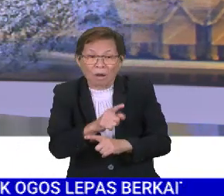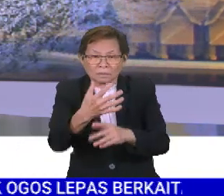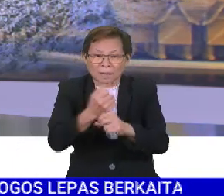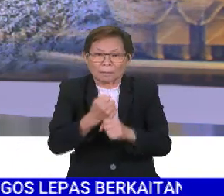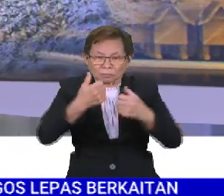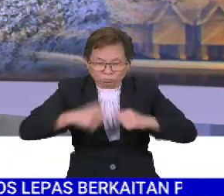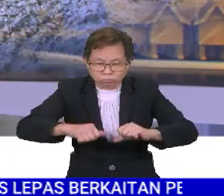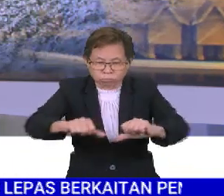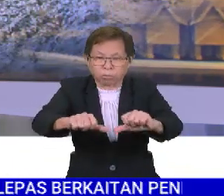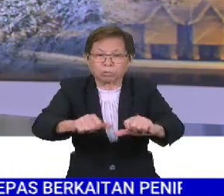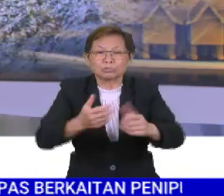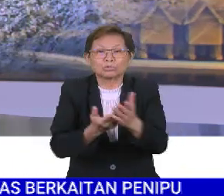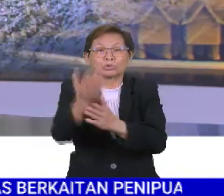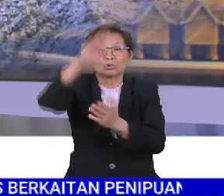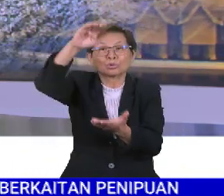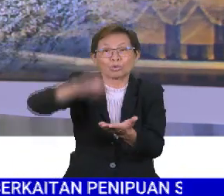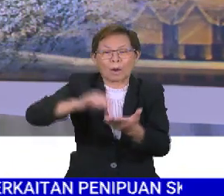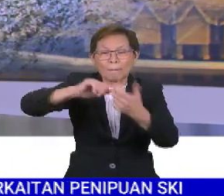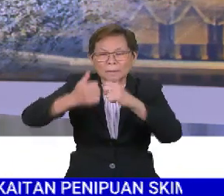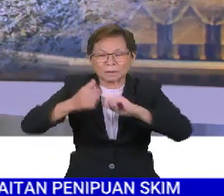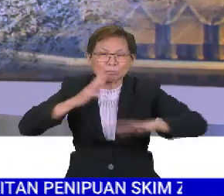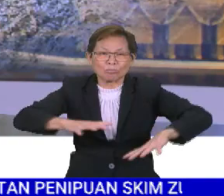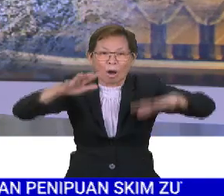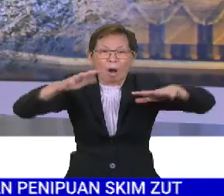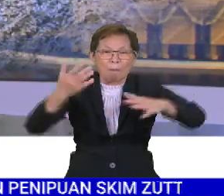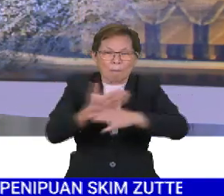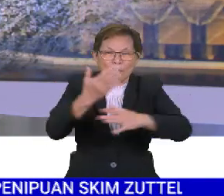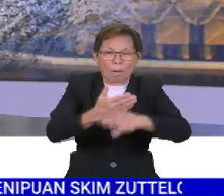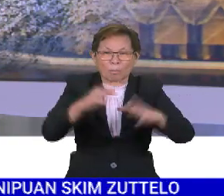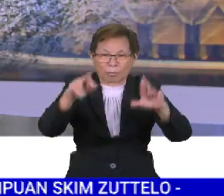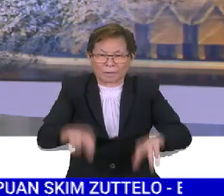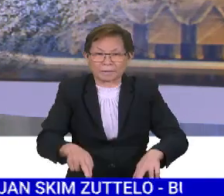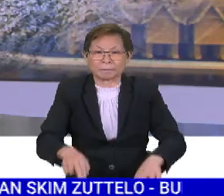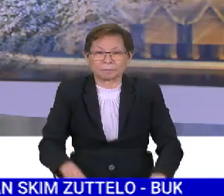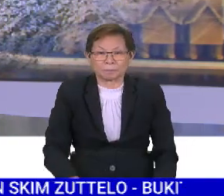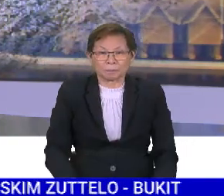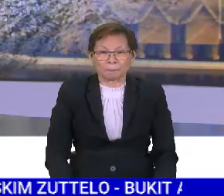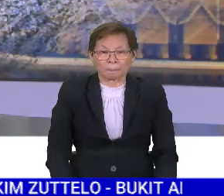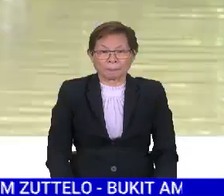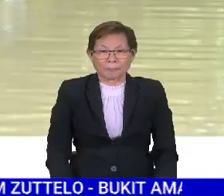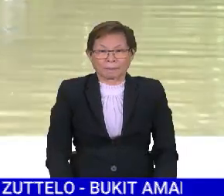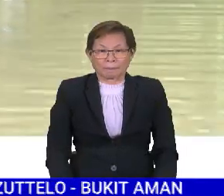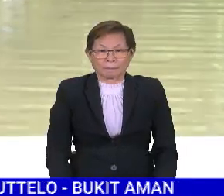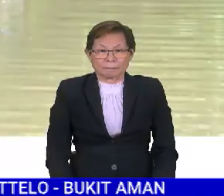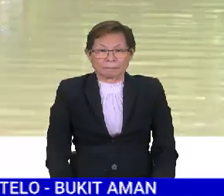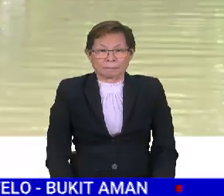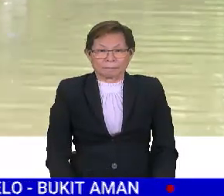dapat diteruskan sekaligus mengurangkan masalah banjir yang menjejaskan rakyat.